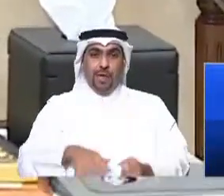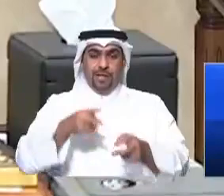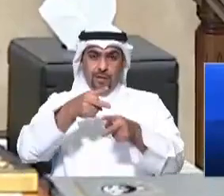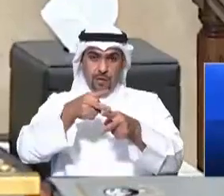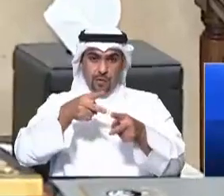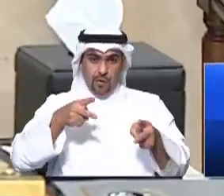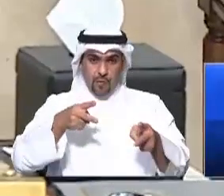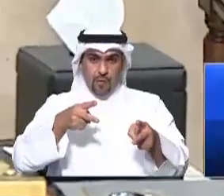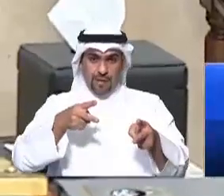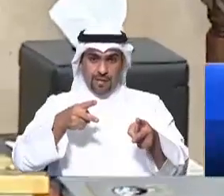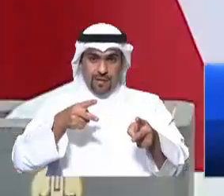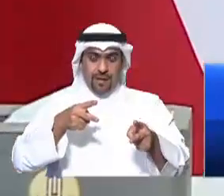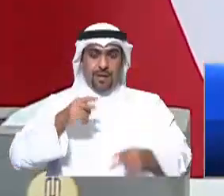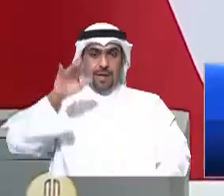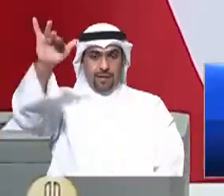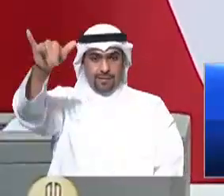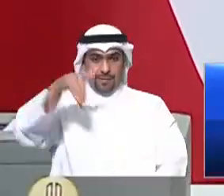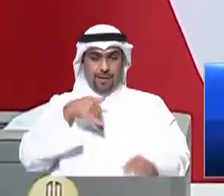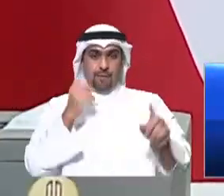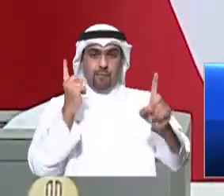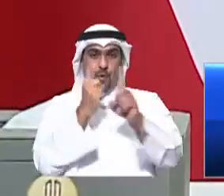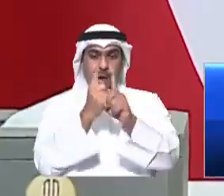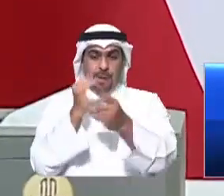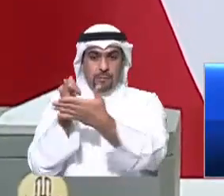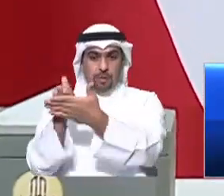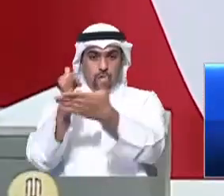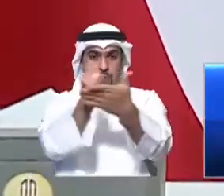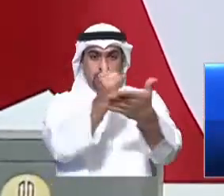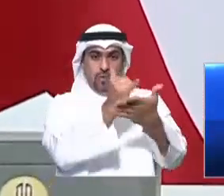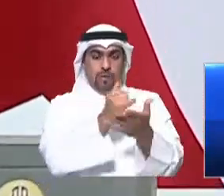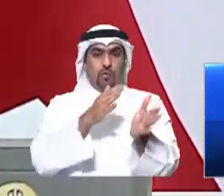الصباح. وقد حضر المقابلة كبار المسؤولين